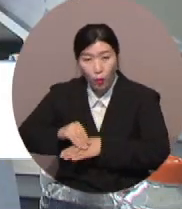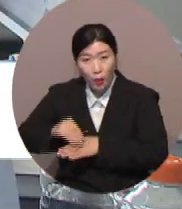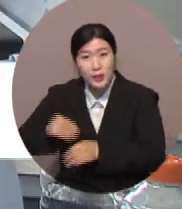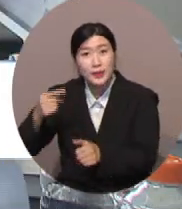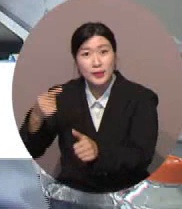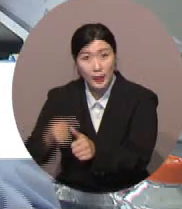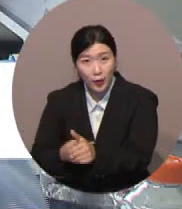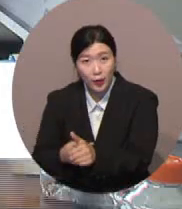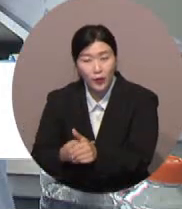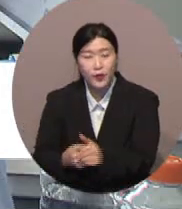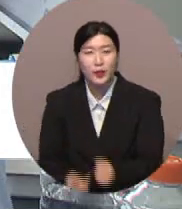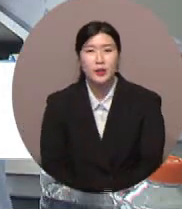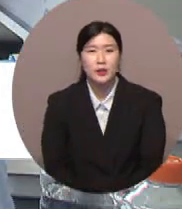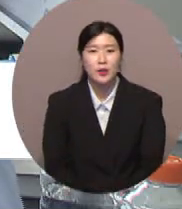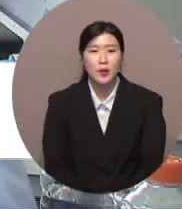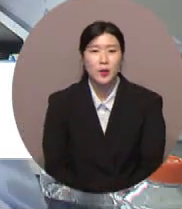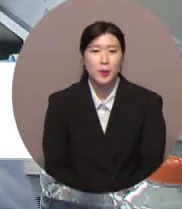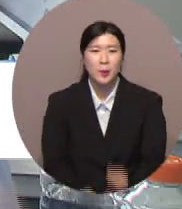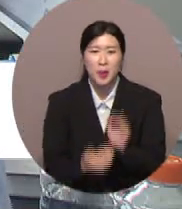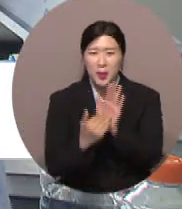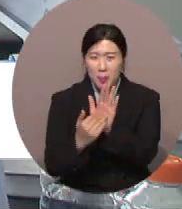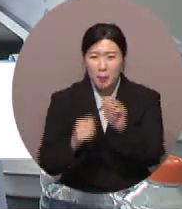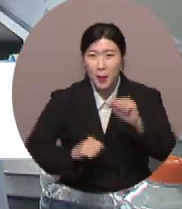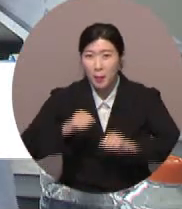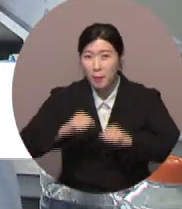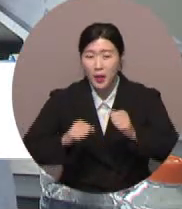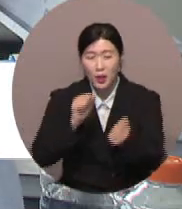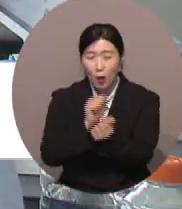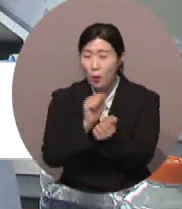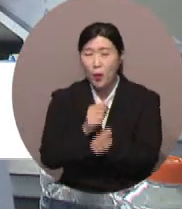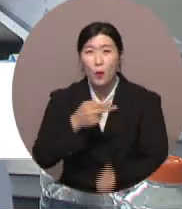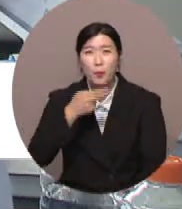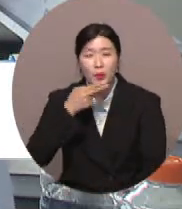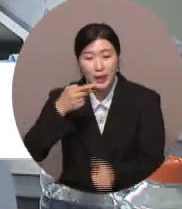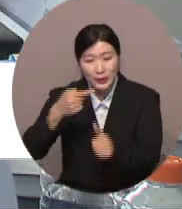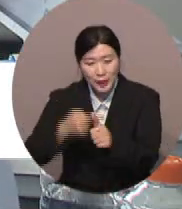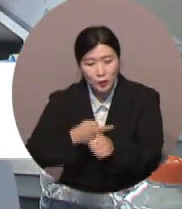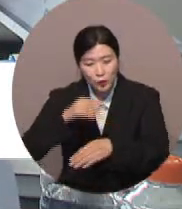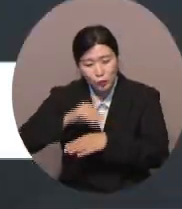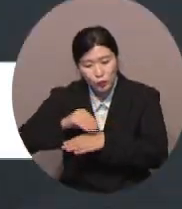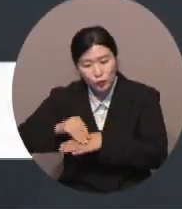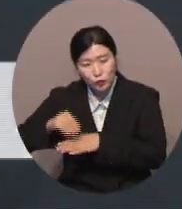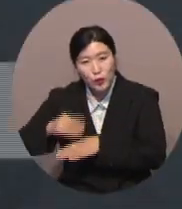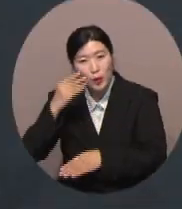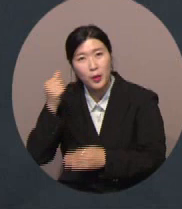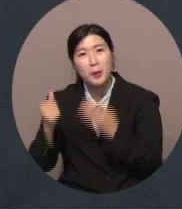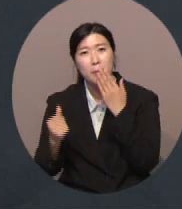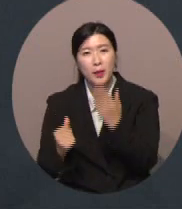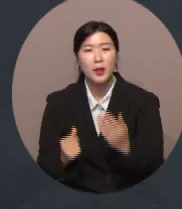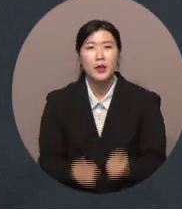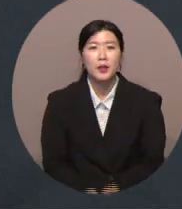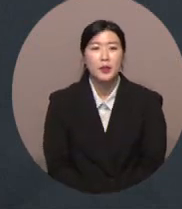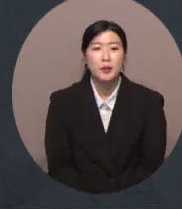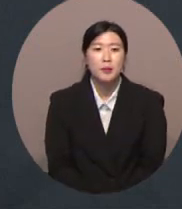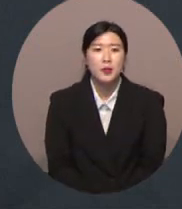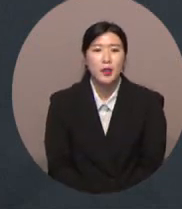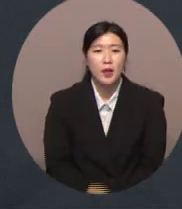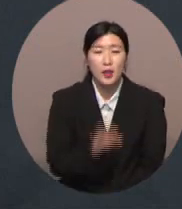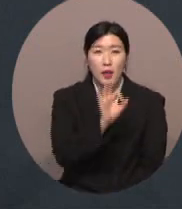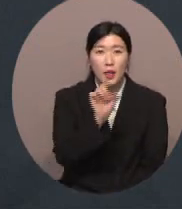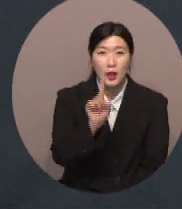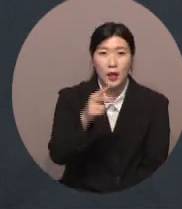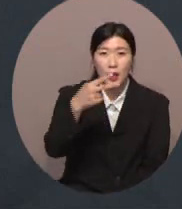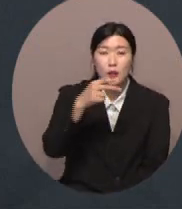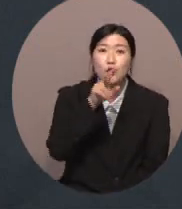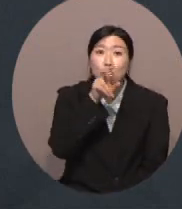유도를 해서 면역 반응 없이 염증 반응 없이 자연스럽게 재벌 될 수 있도록 실제 아두 헬름 을 주입한